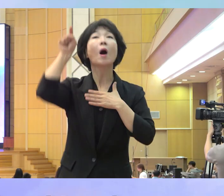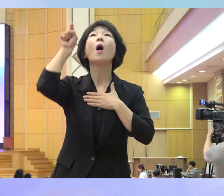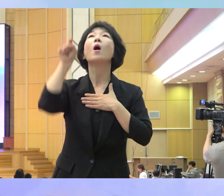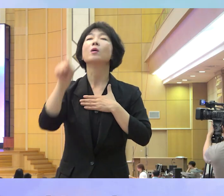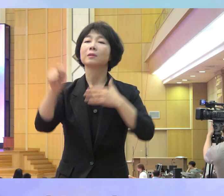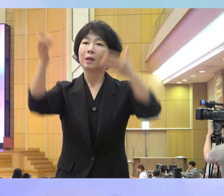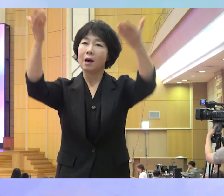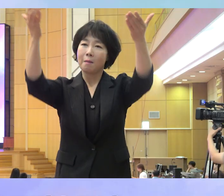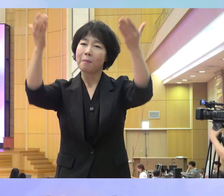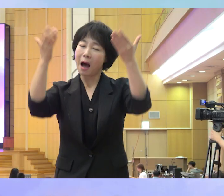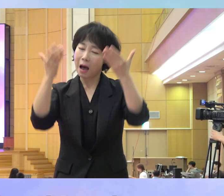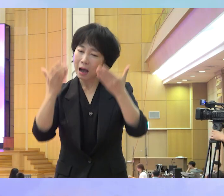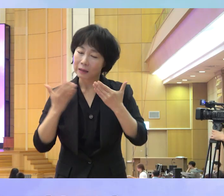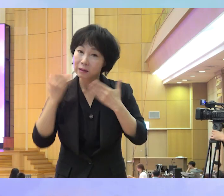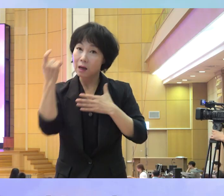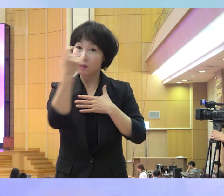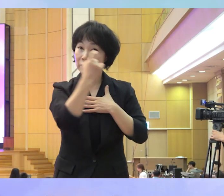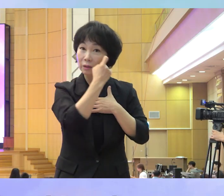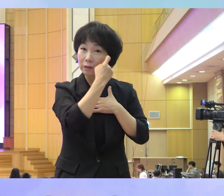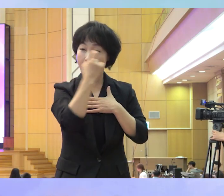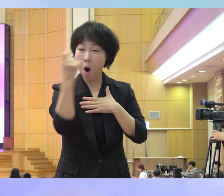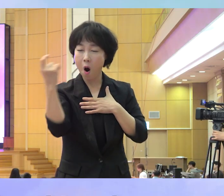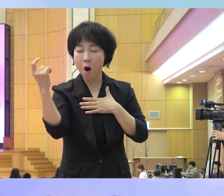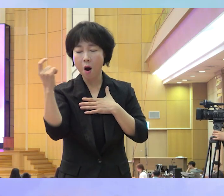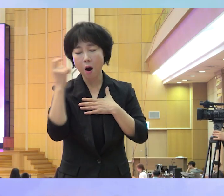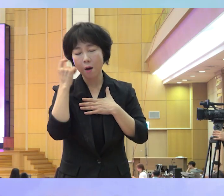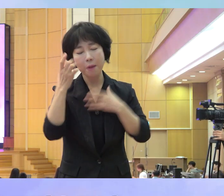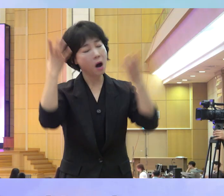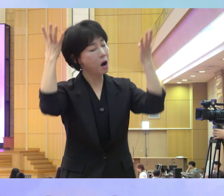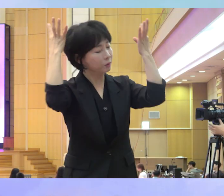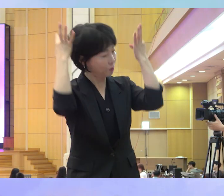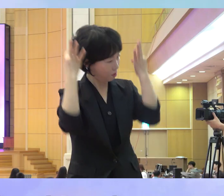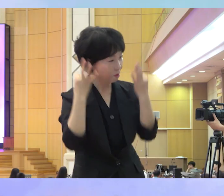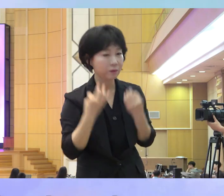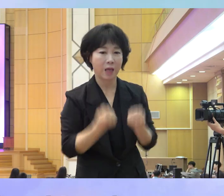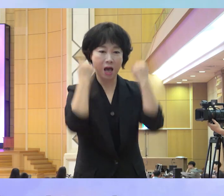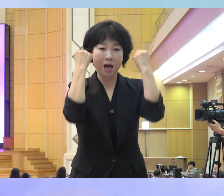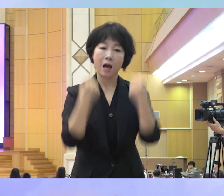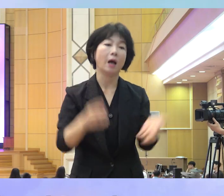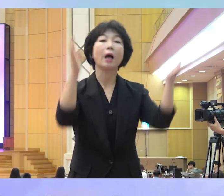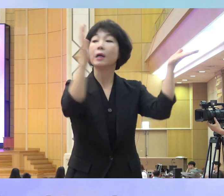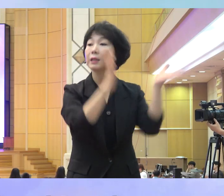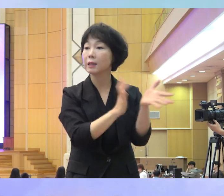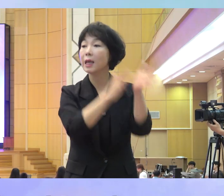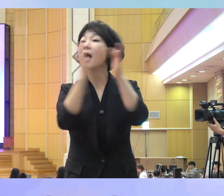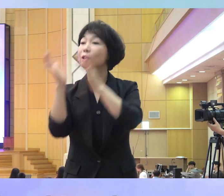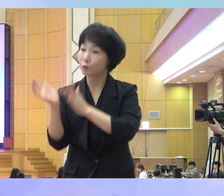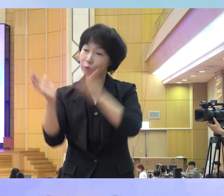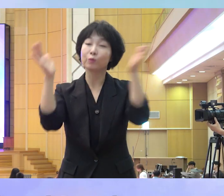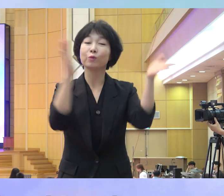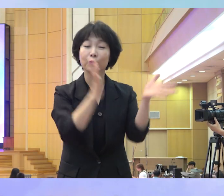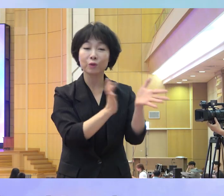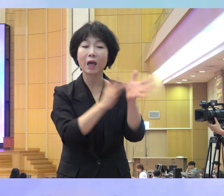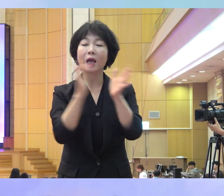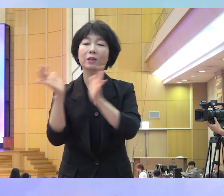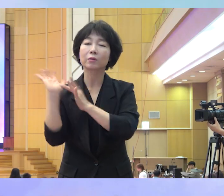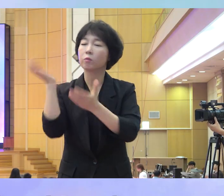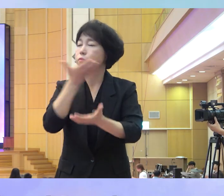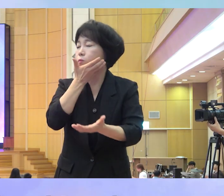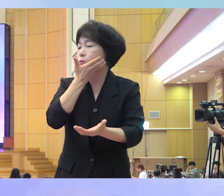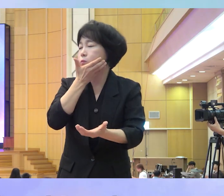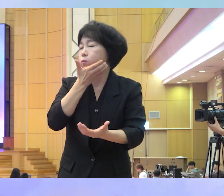믿는 것은 받은 증거만 보다. 예수